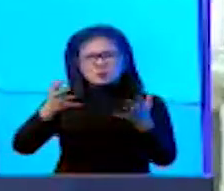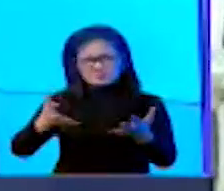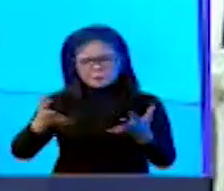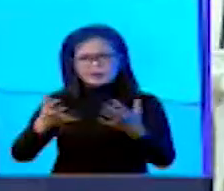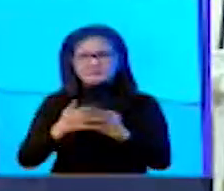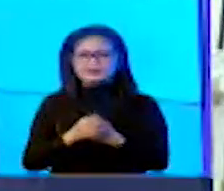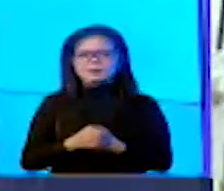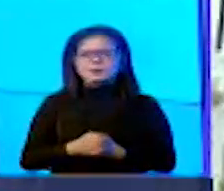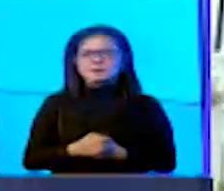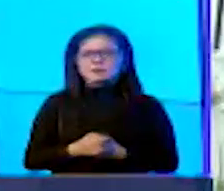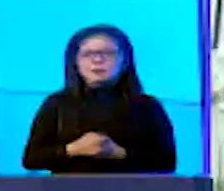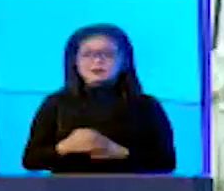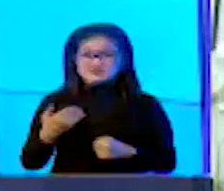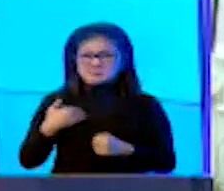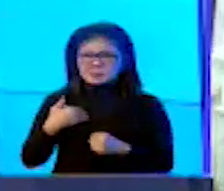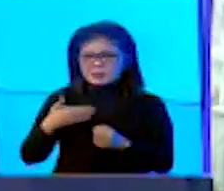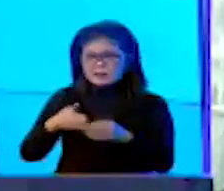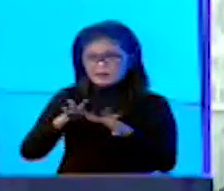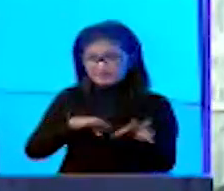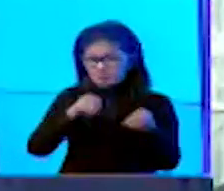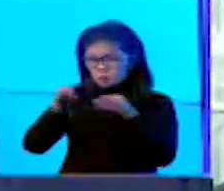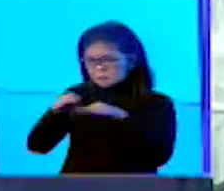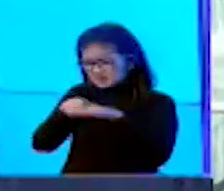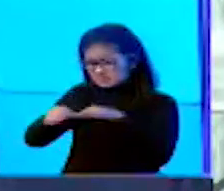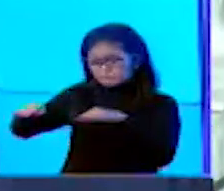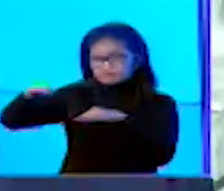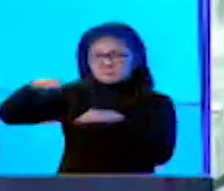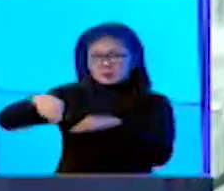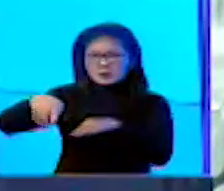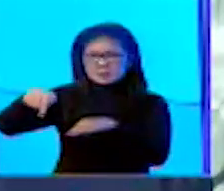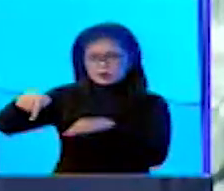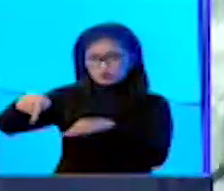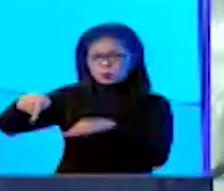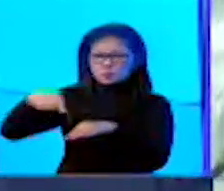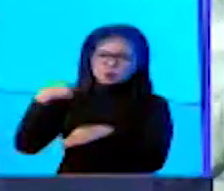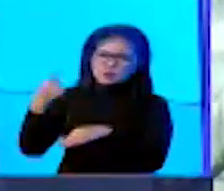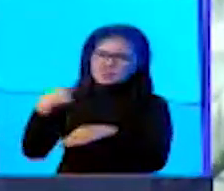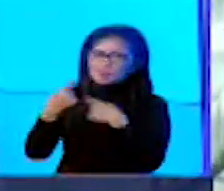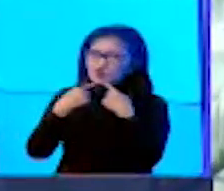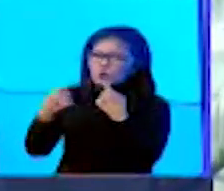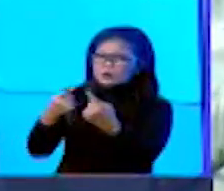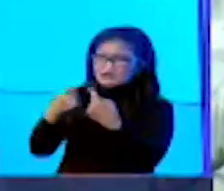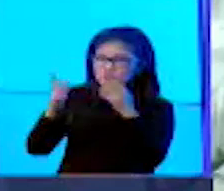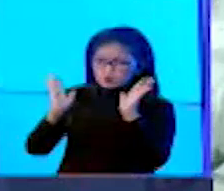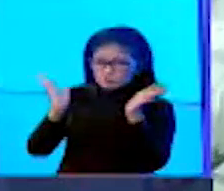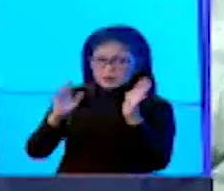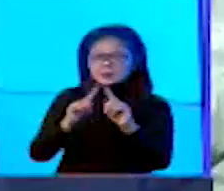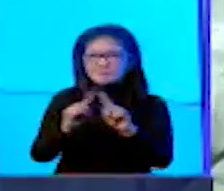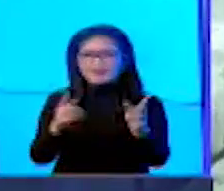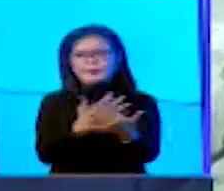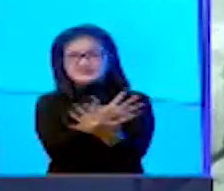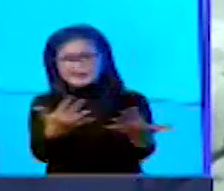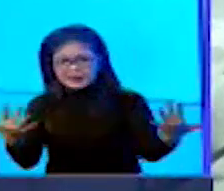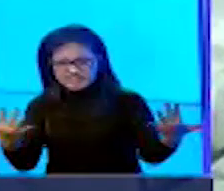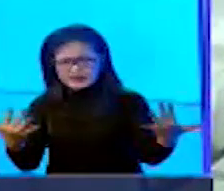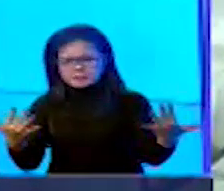menuju ke shelter Demak Ijo ya, Mas. Ya, maksudnya ya. Jadi kami sudah berkoordinasi dengan masyarakat